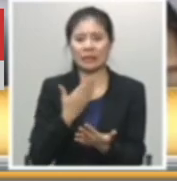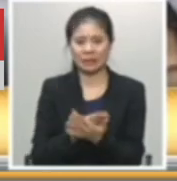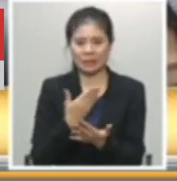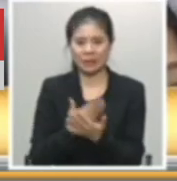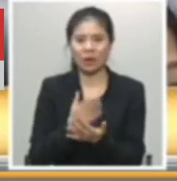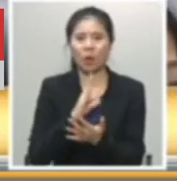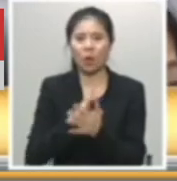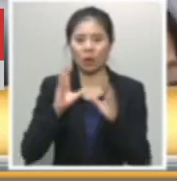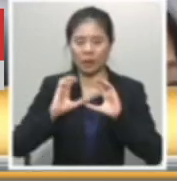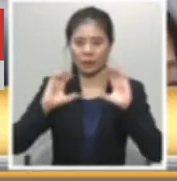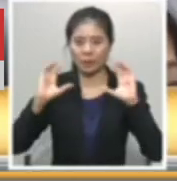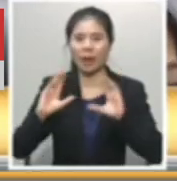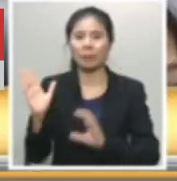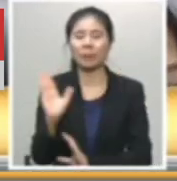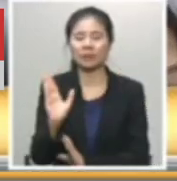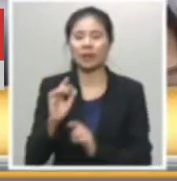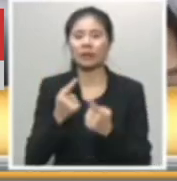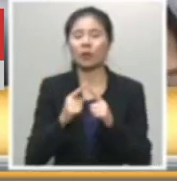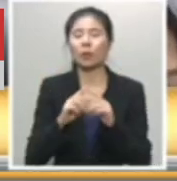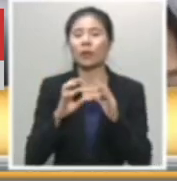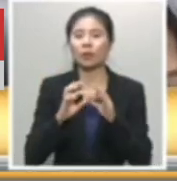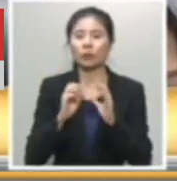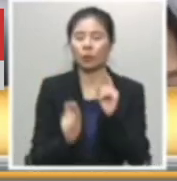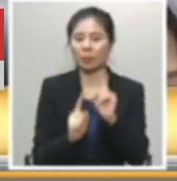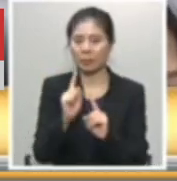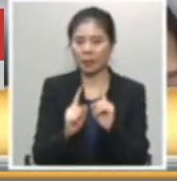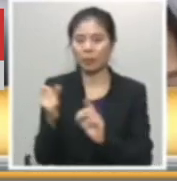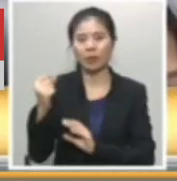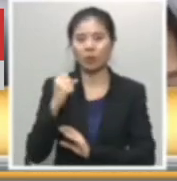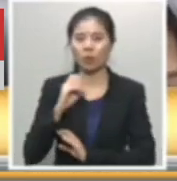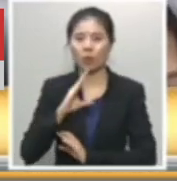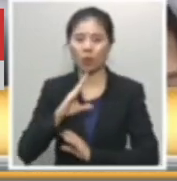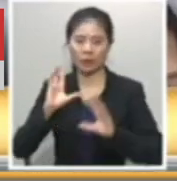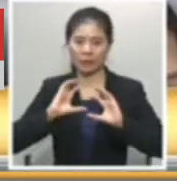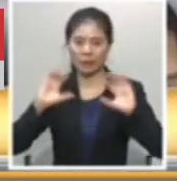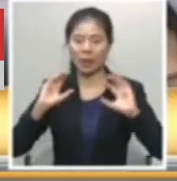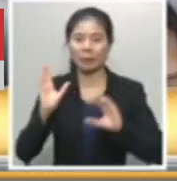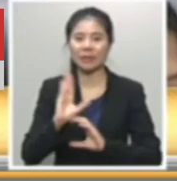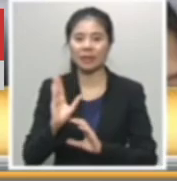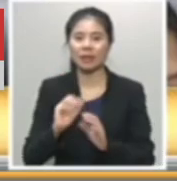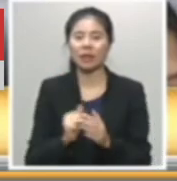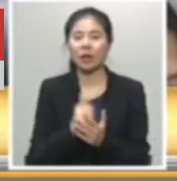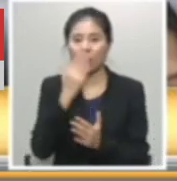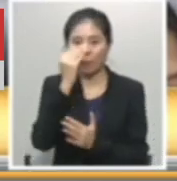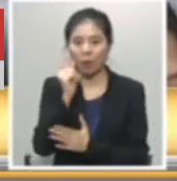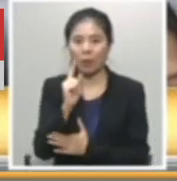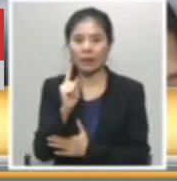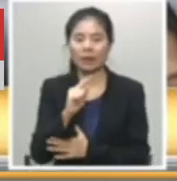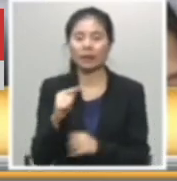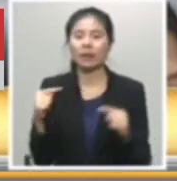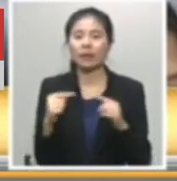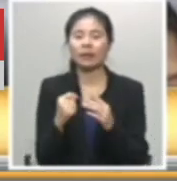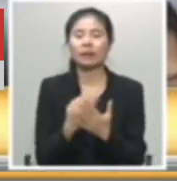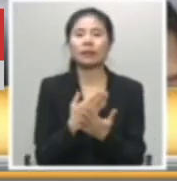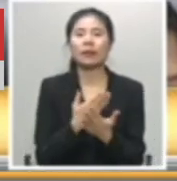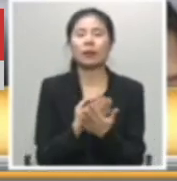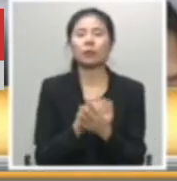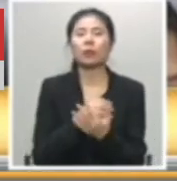ไม่ได้เป็นตัวเลขที่แสดงถึงความมั่นคงมั่งคั่งทางการคลังของรัฐบาลเพราะมันเป็นเงินที่มีเอาไว้แล